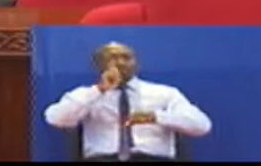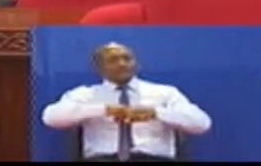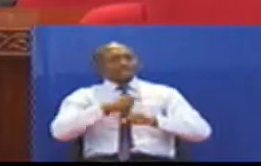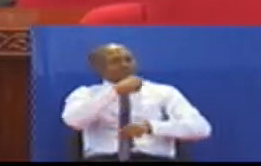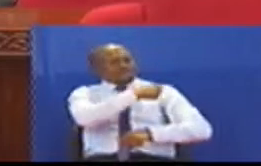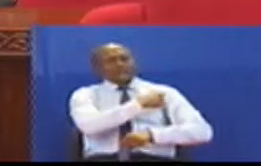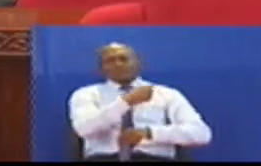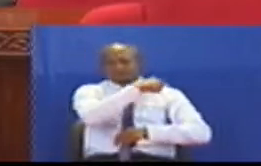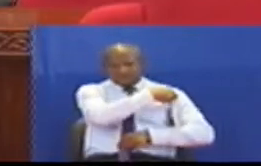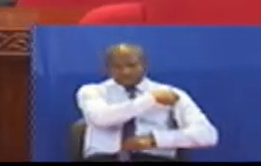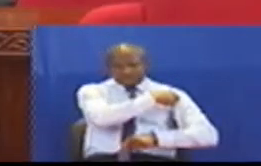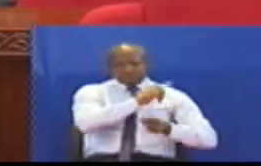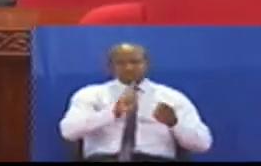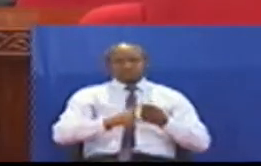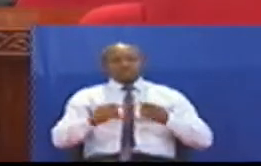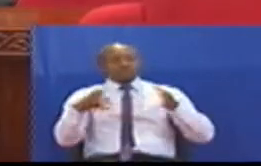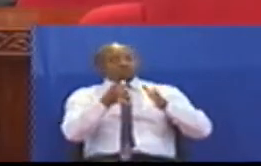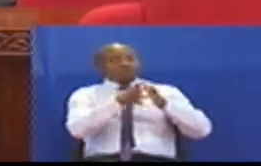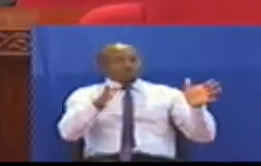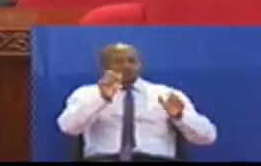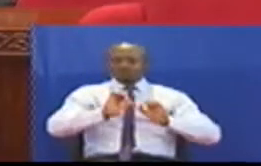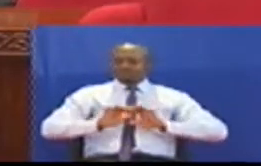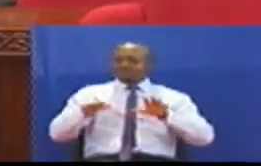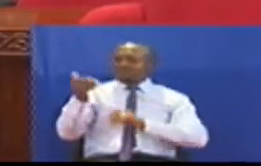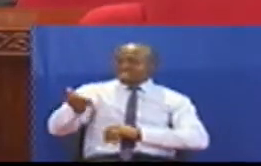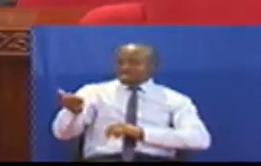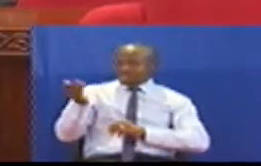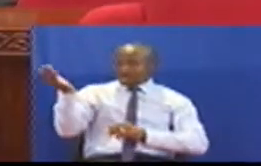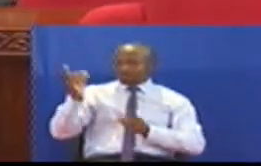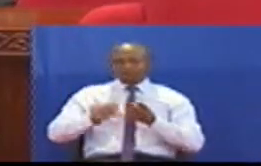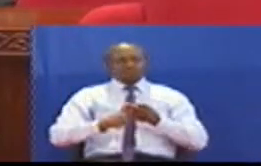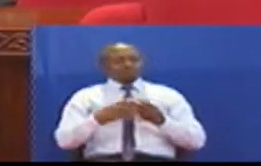kundi kubwa la watu wenye maambukizi hususan vijijini mara nyingi